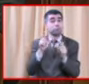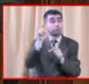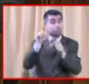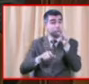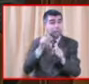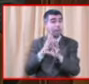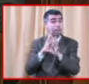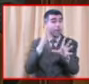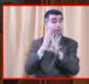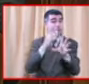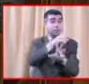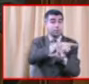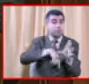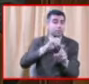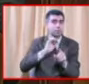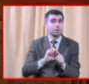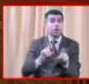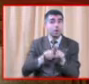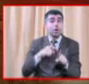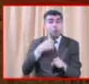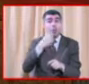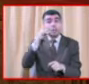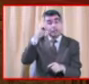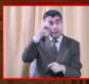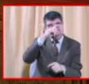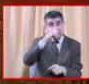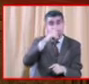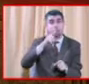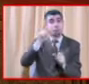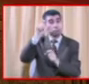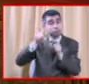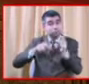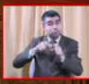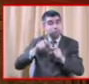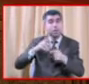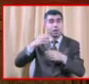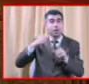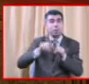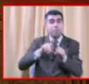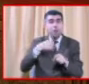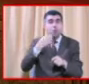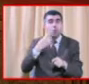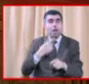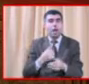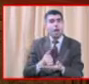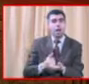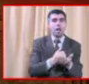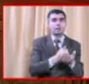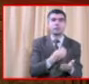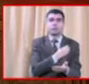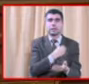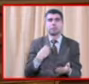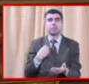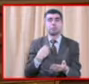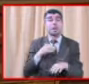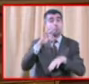يشهدها هذا المركز. كذلك هناك معاناة حقيقية للساكنة لطلب العلاج. لذا نسألكم سيد الوزير،